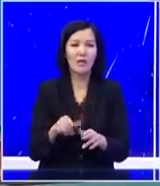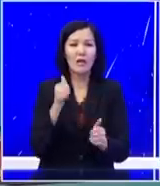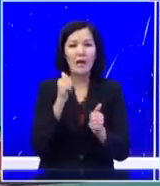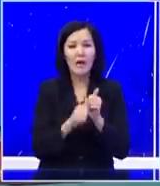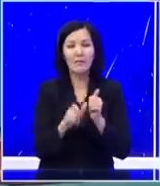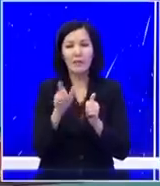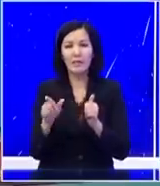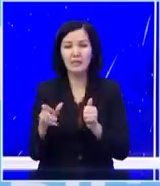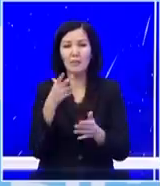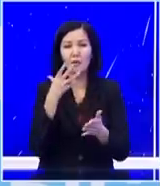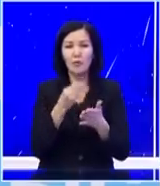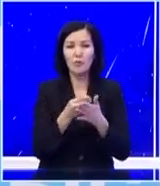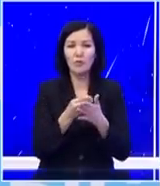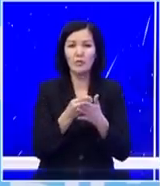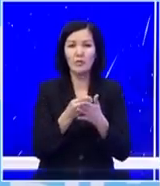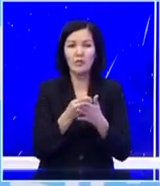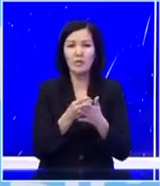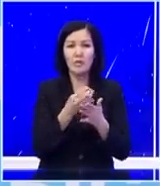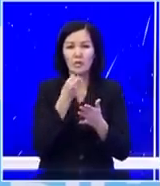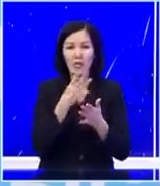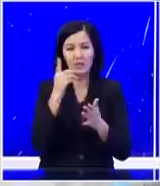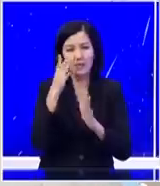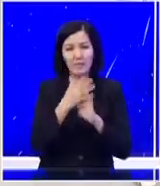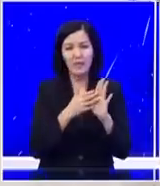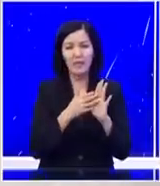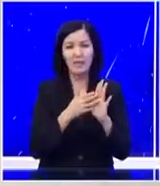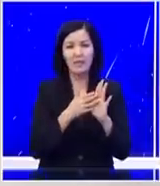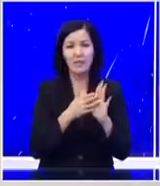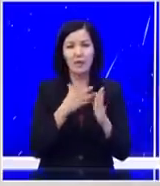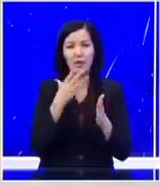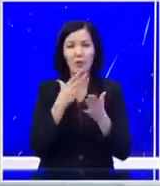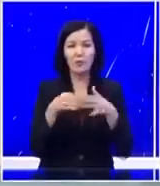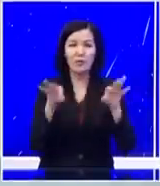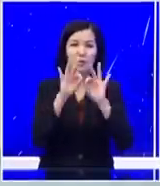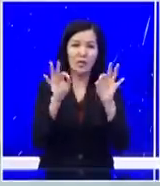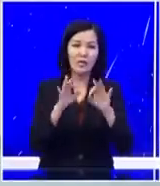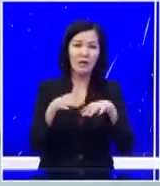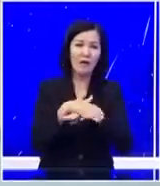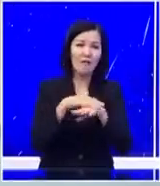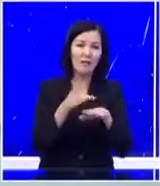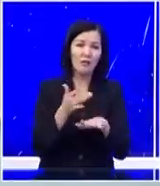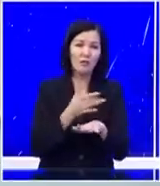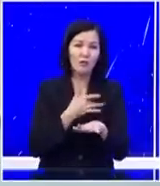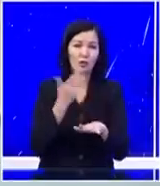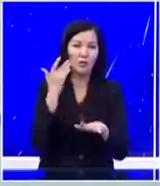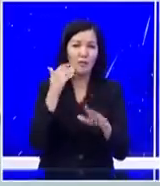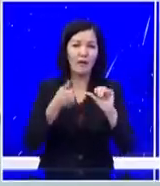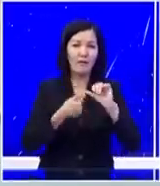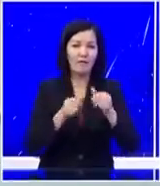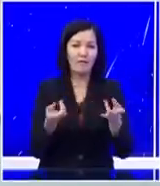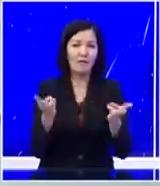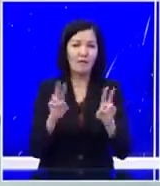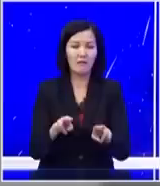азамат оны өзім санайтын. Бейсен Құранбектің жарқын бейнесі халқының жүрегінде мәңгі сақталады.